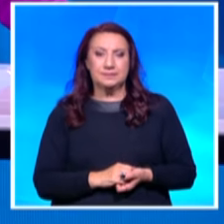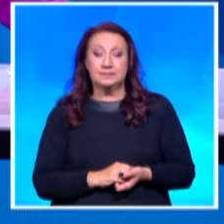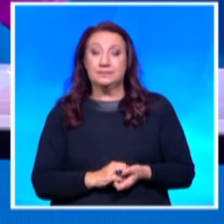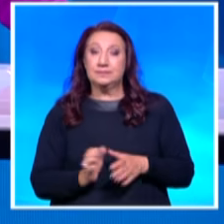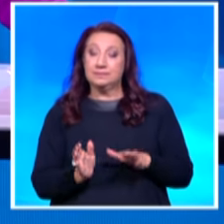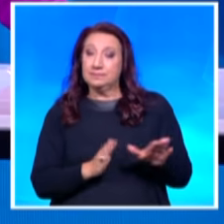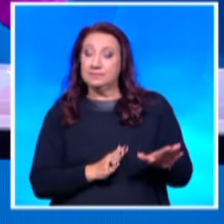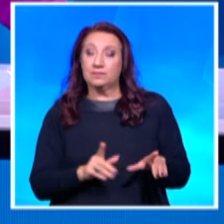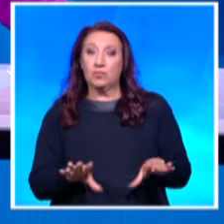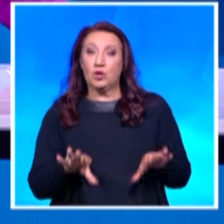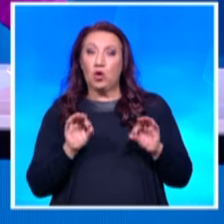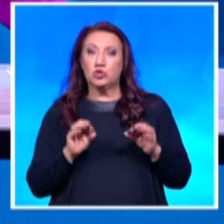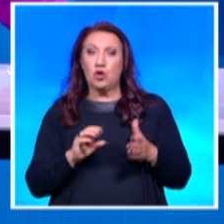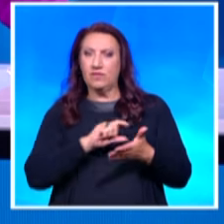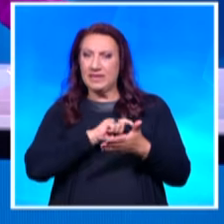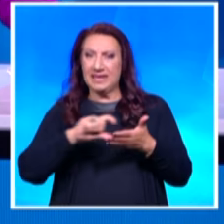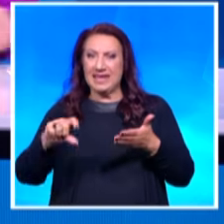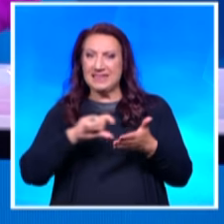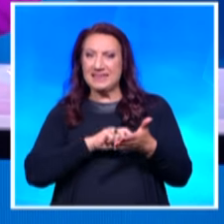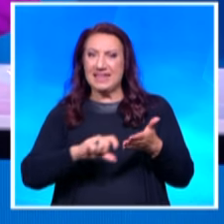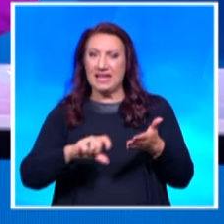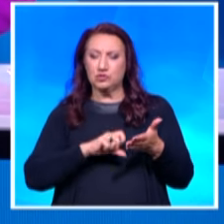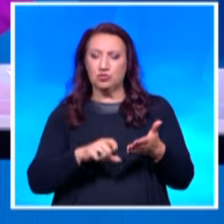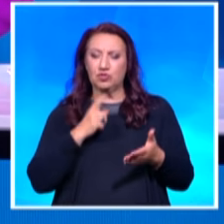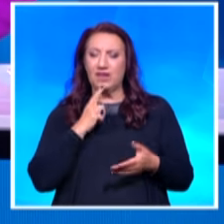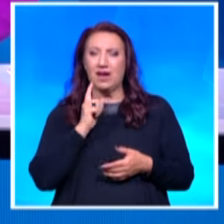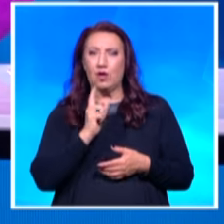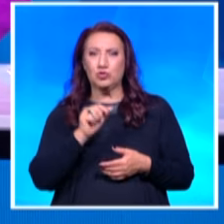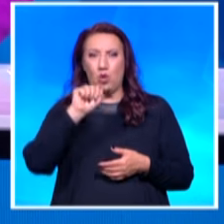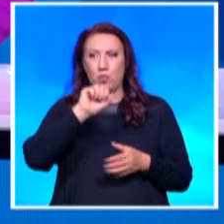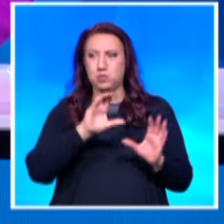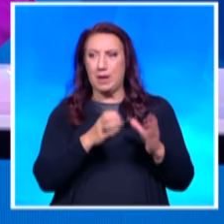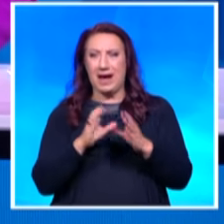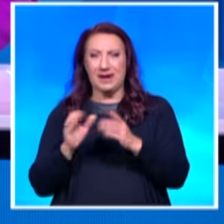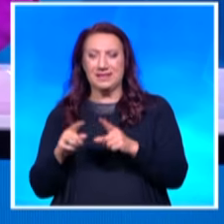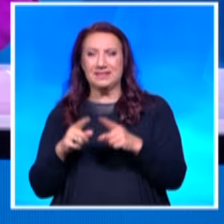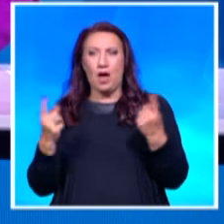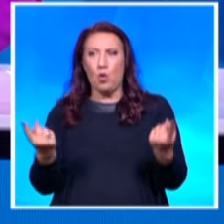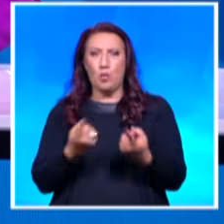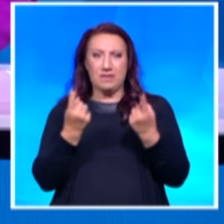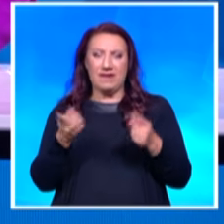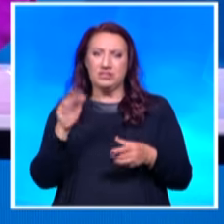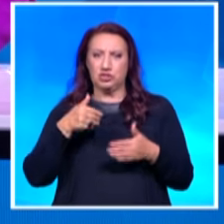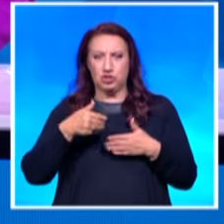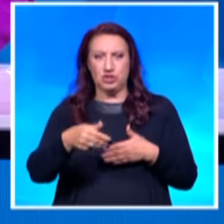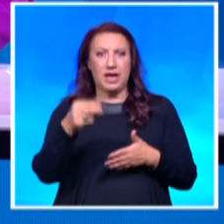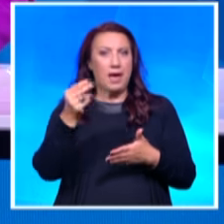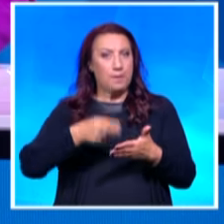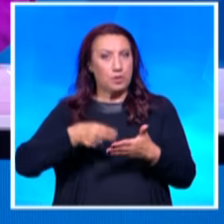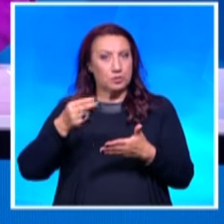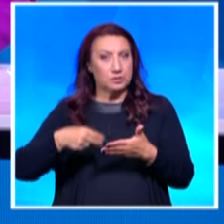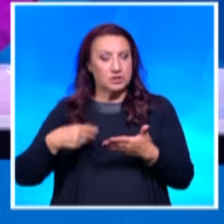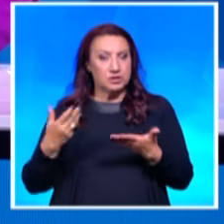за документа, който партиите в управлението ще подпишат, каза в тази сутрин по BTV Лена Бориславова от Продължаване промяната, но